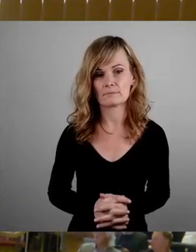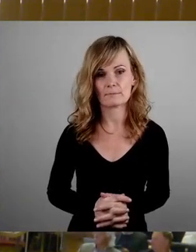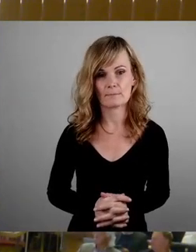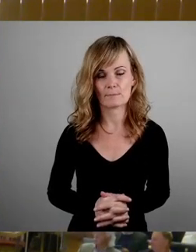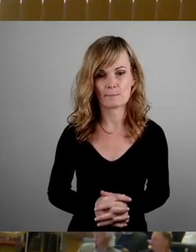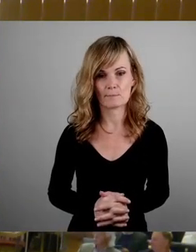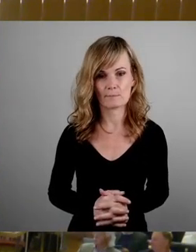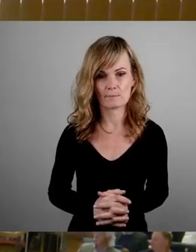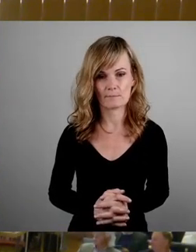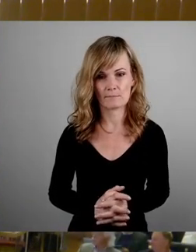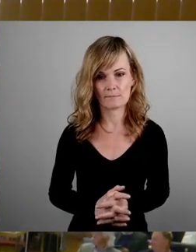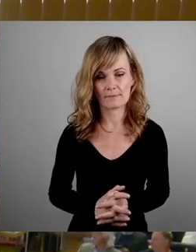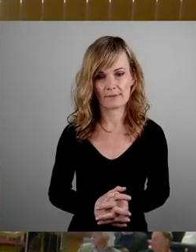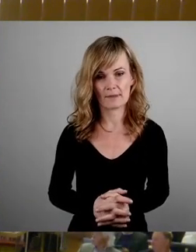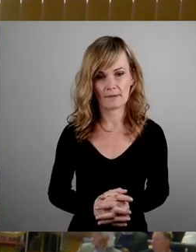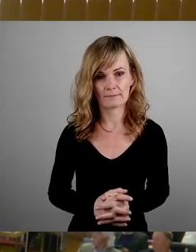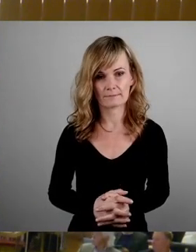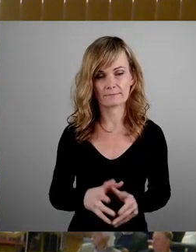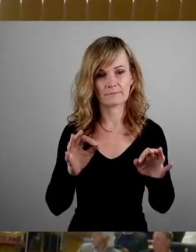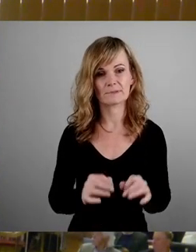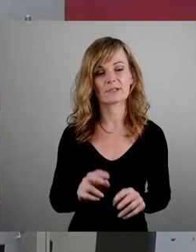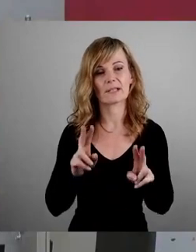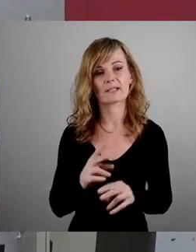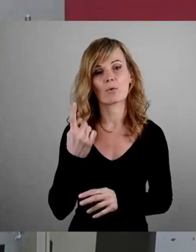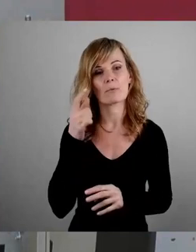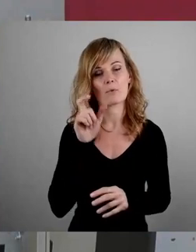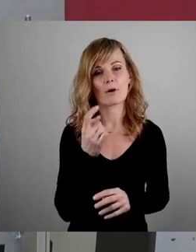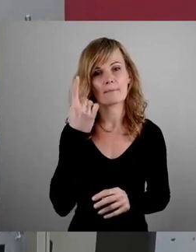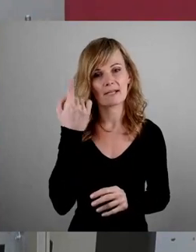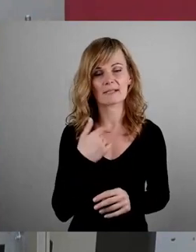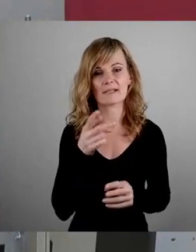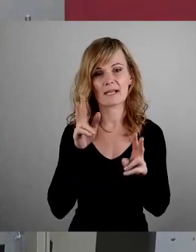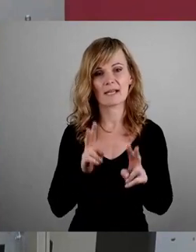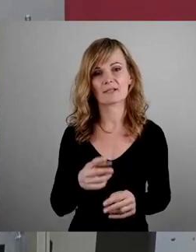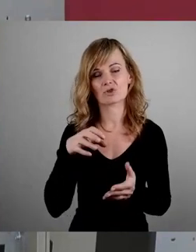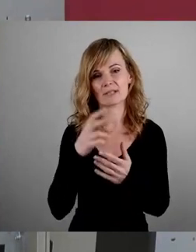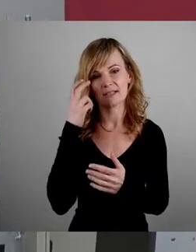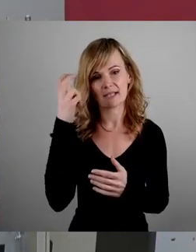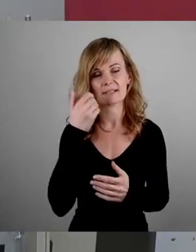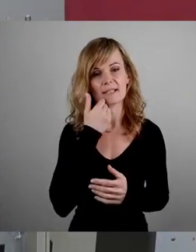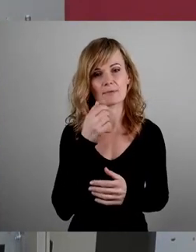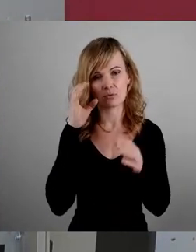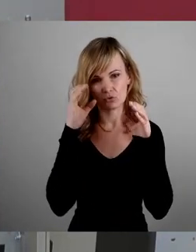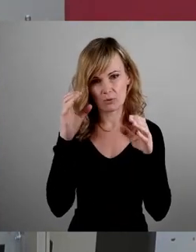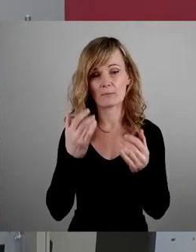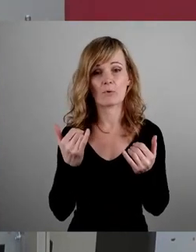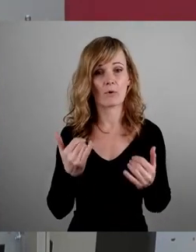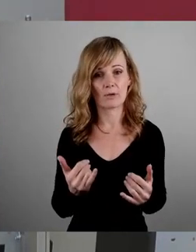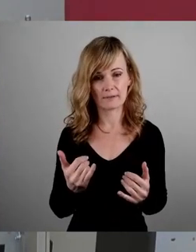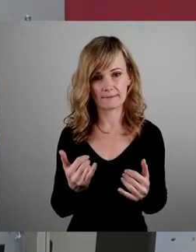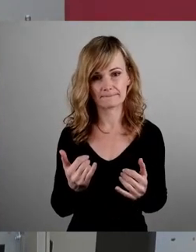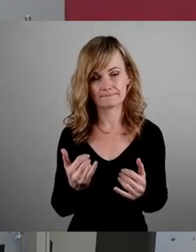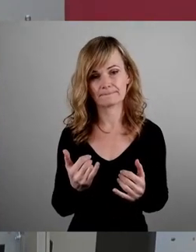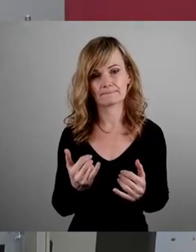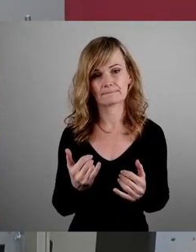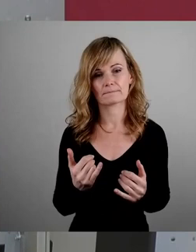Ja, sehr geehrter Herr Oberbürgermeister, sehr geehrte Stadträte, liebe Zuschauer. Heute so hier, so ist es zumindest in